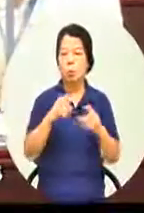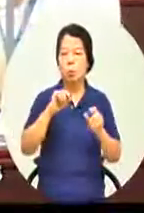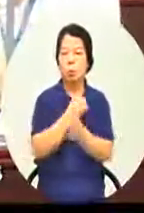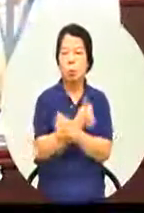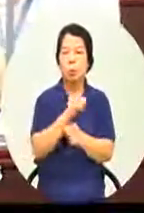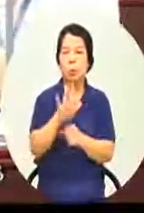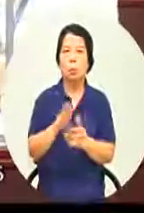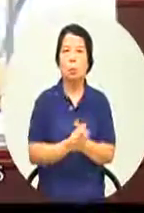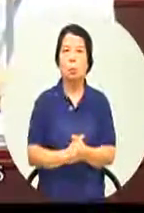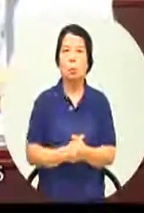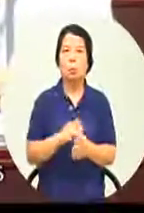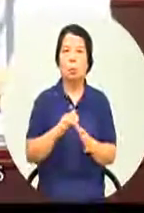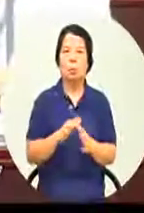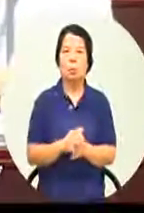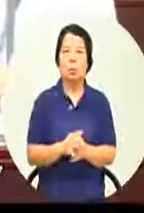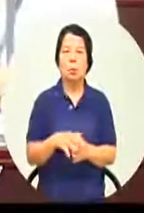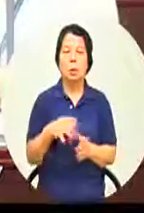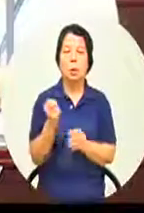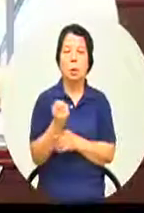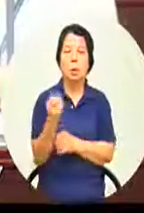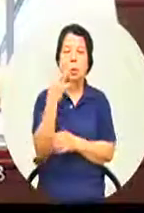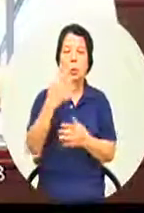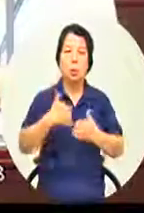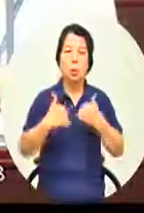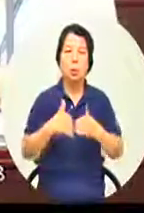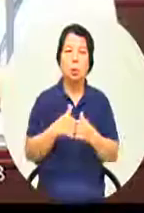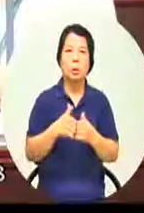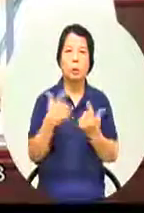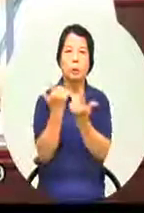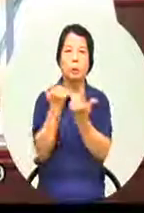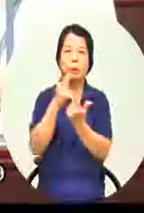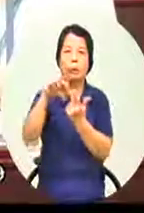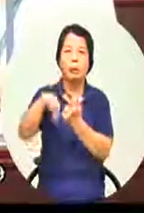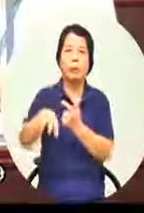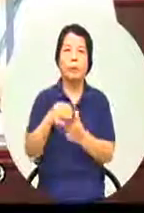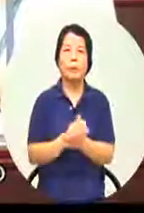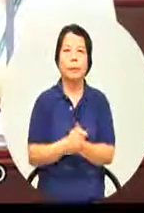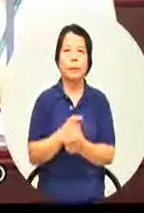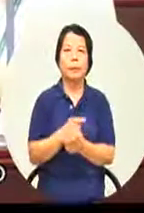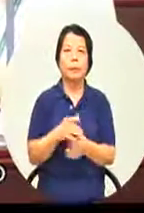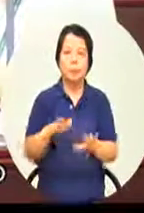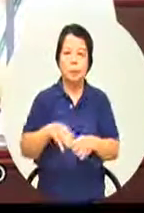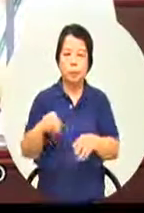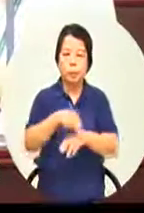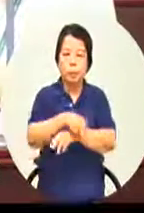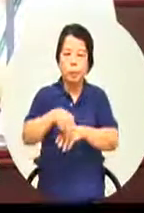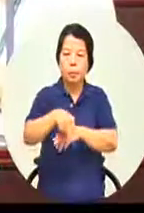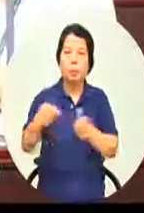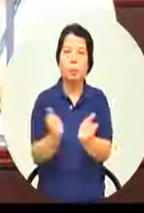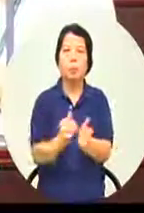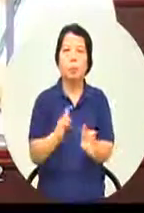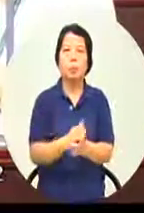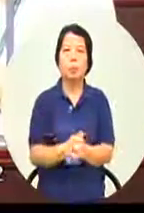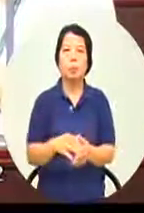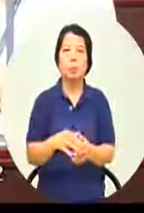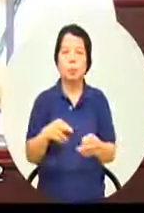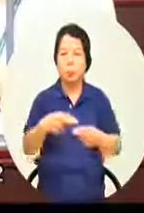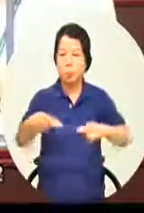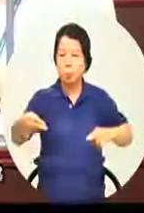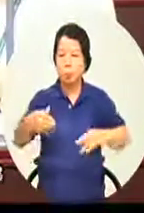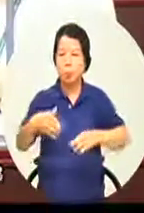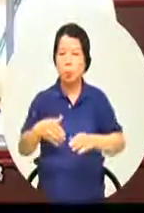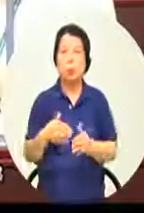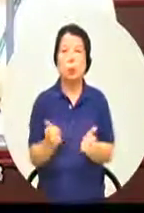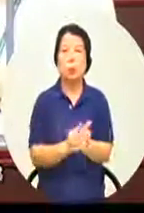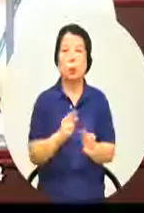有提到了，我们已经在 光兴街口的北侧已经先把行川线划设了哈。那未来我们还希望说能够